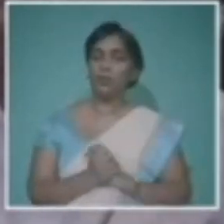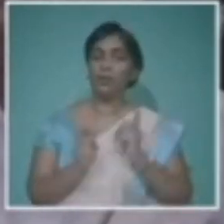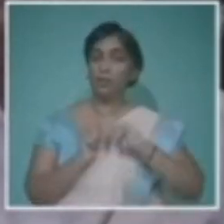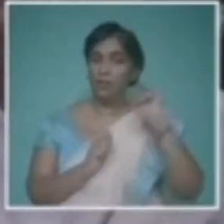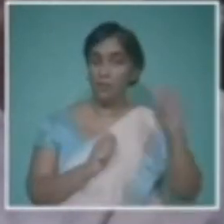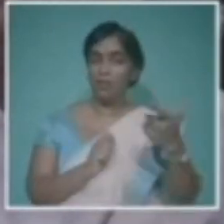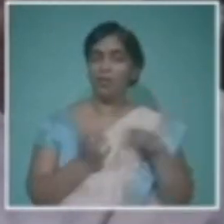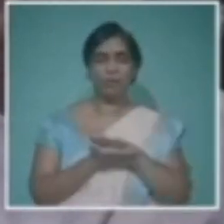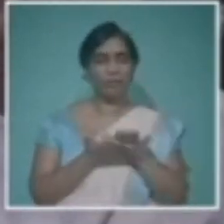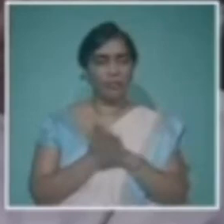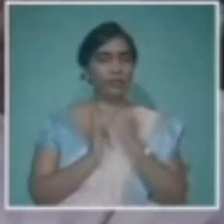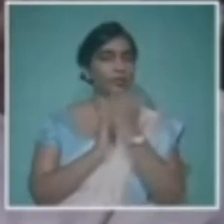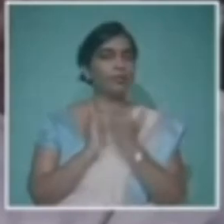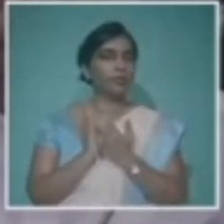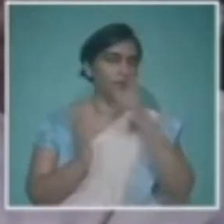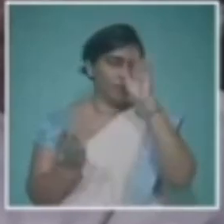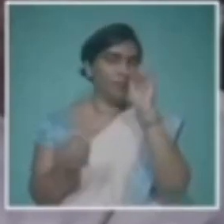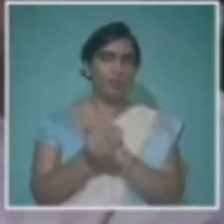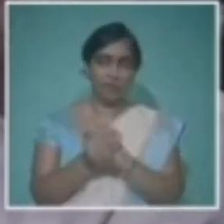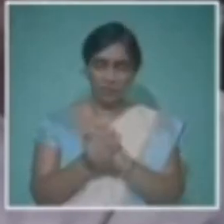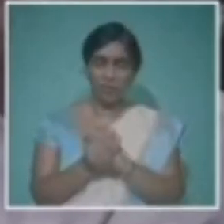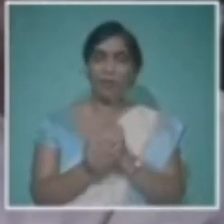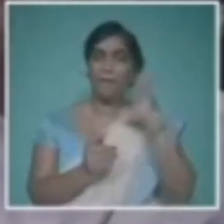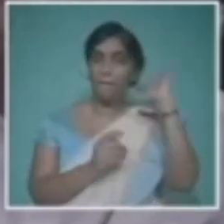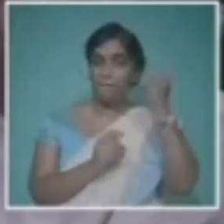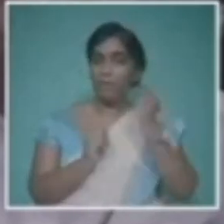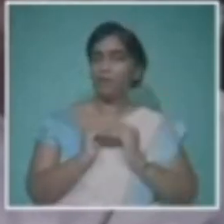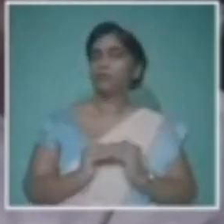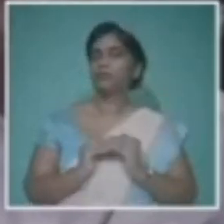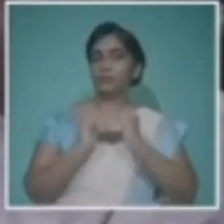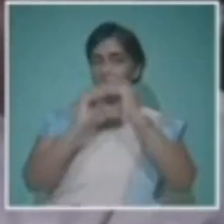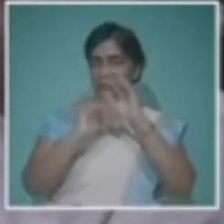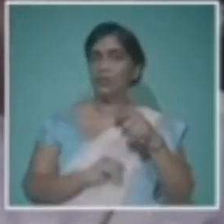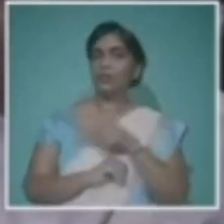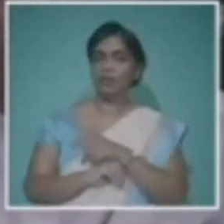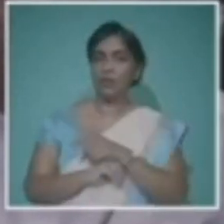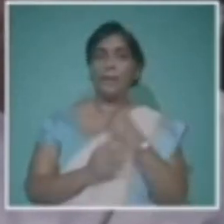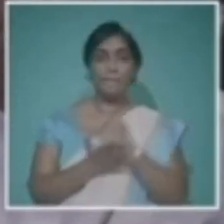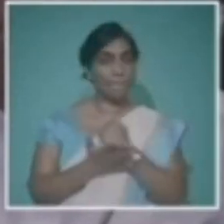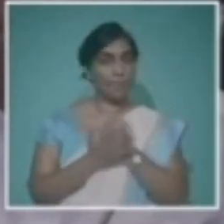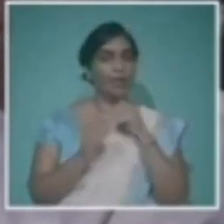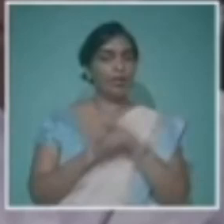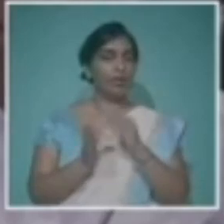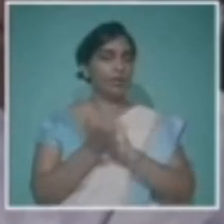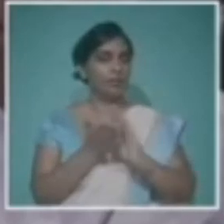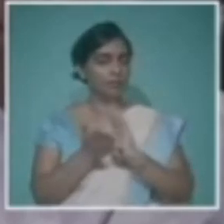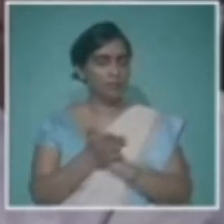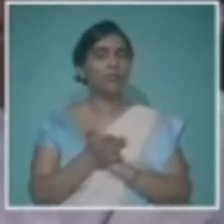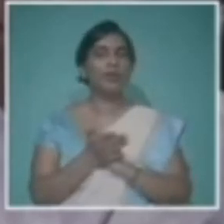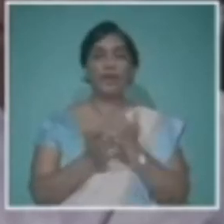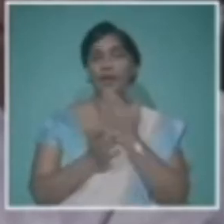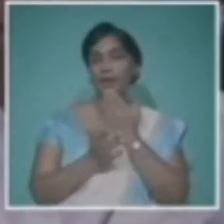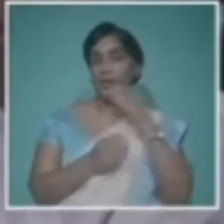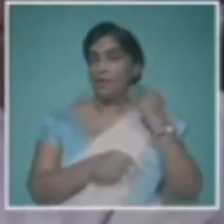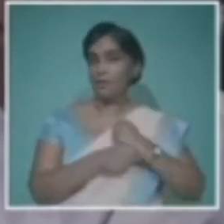සහ නිරවුල් කිරීමේ පද්ධති ආරක්ෂාව සහ පළදායිතාවේ ප්‍රවර්ධනය කිරීම. බැංකු ක්ෂේත්‍රයේ සේවාවන් හා